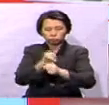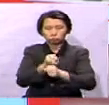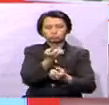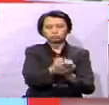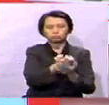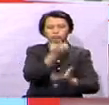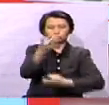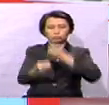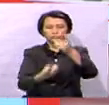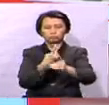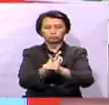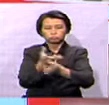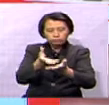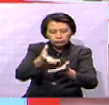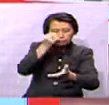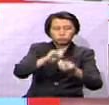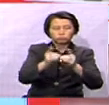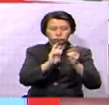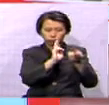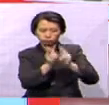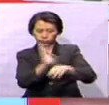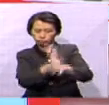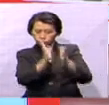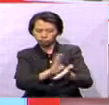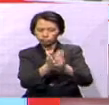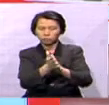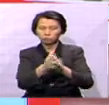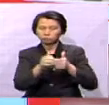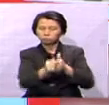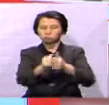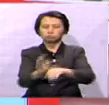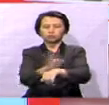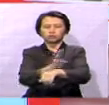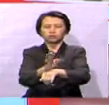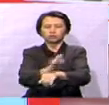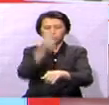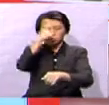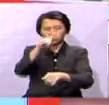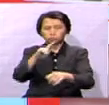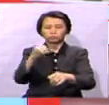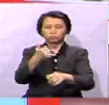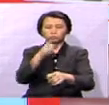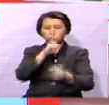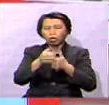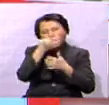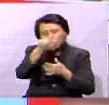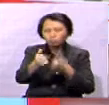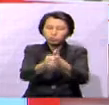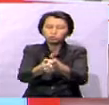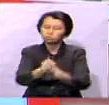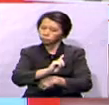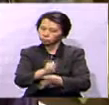dunia. Penguasaan itu mampu mengubah usahawan menjadi pemain dalam perniagaan, bukan hanya sekadar pengikut.